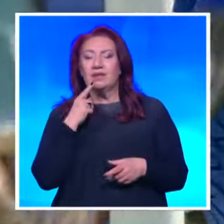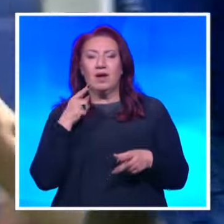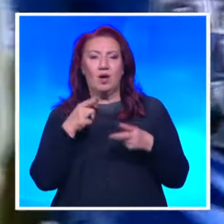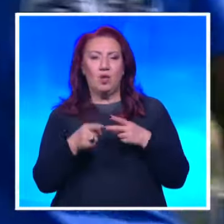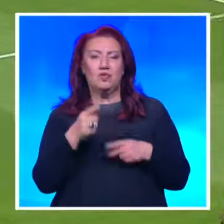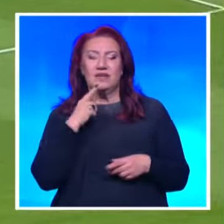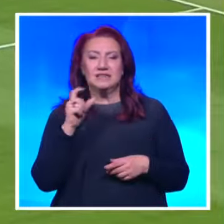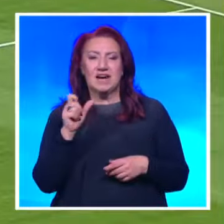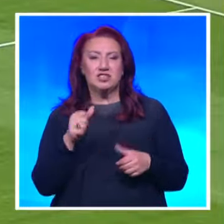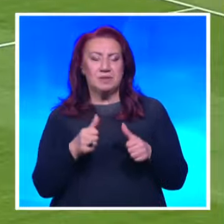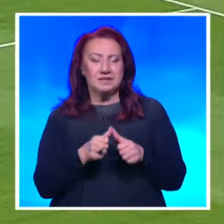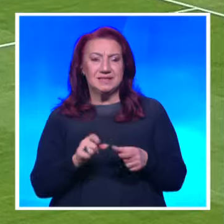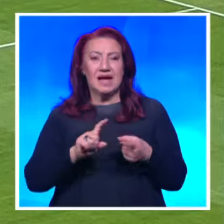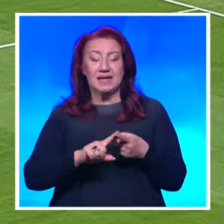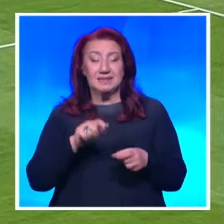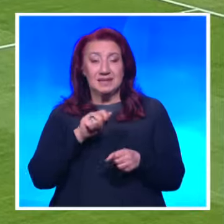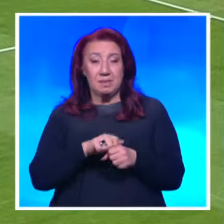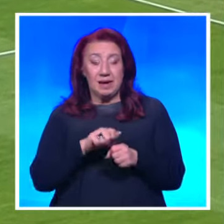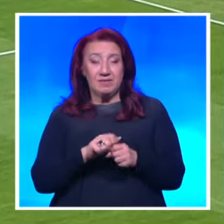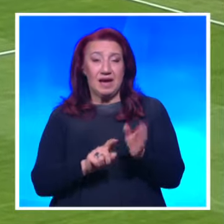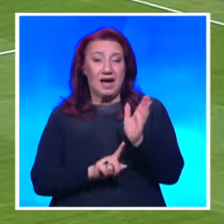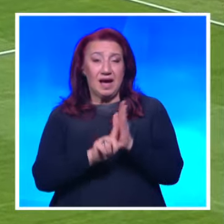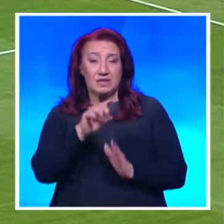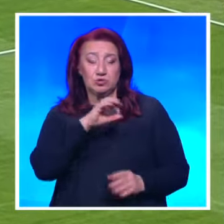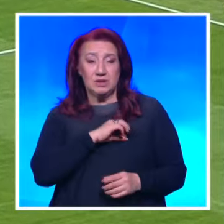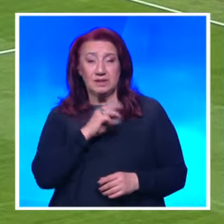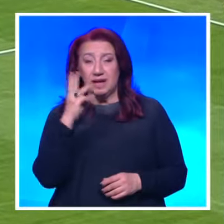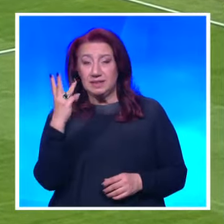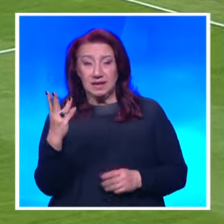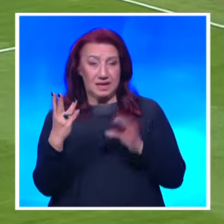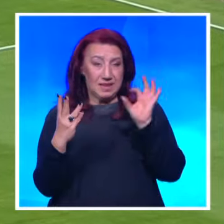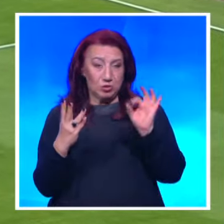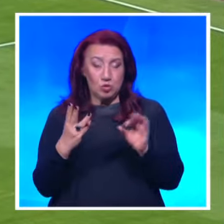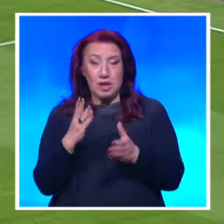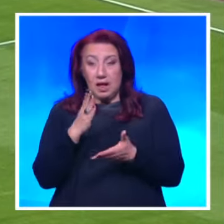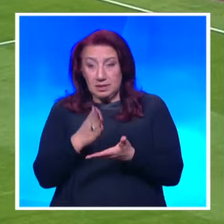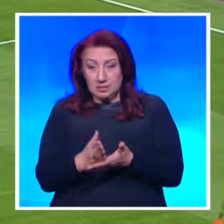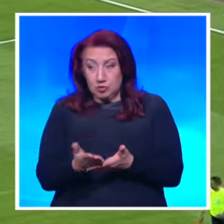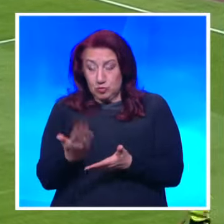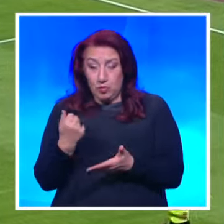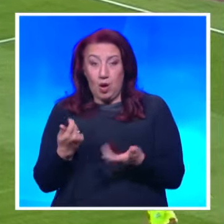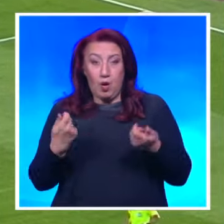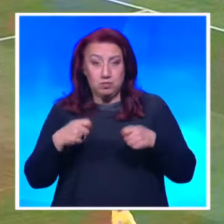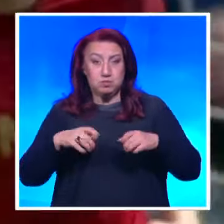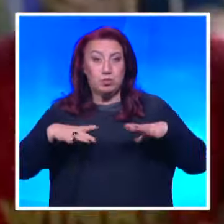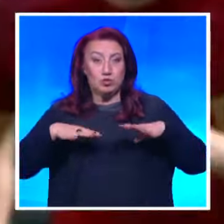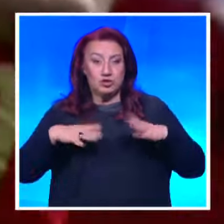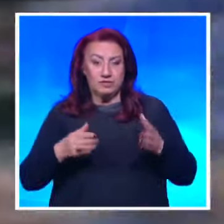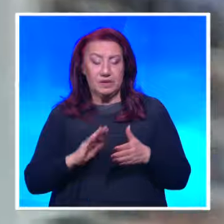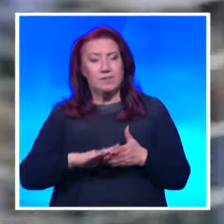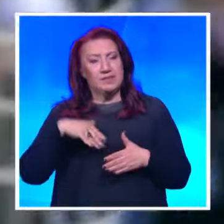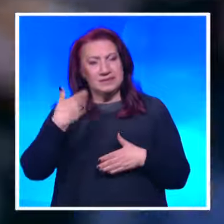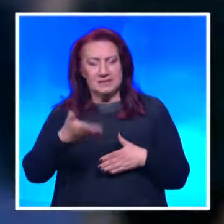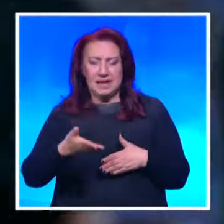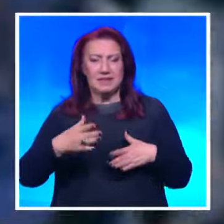които направиха резултата 3-0 до почивката, като Левски удари и Греда преди тези попадения. След почивката